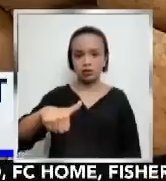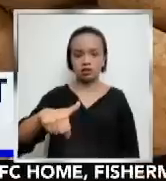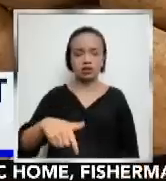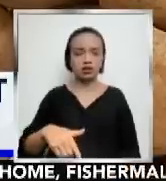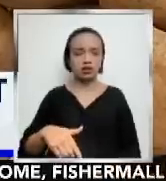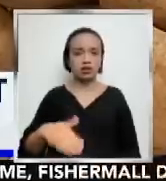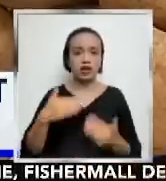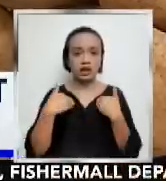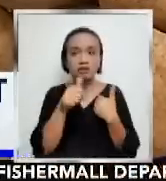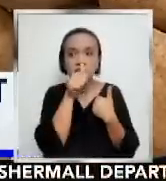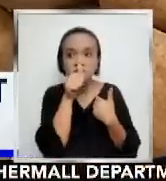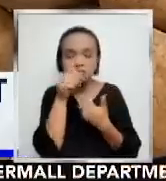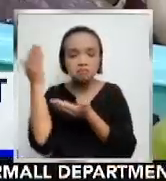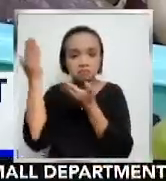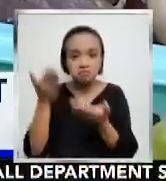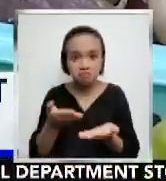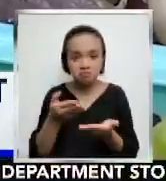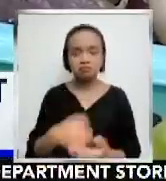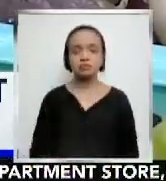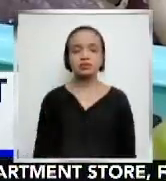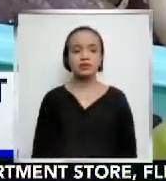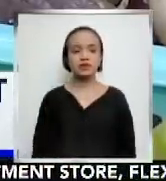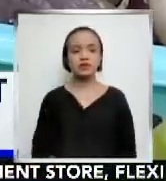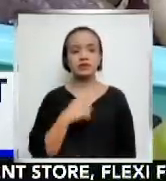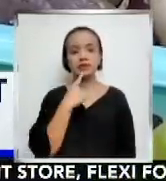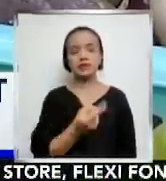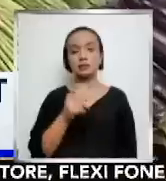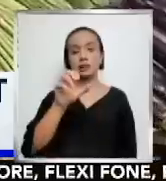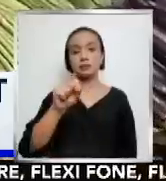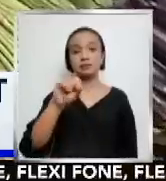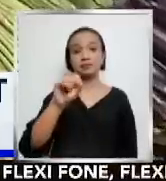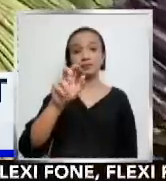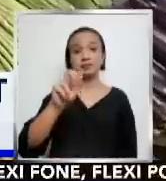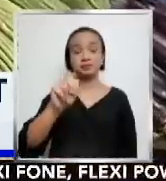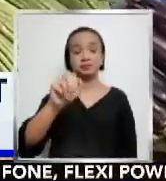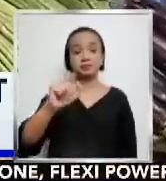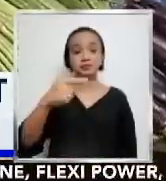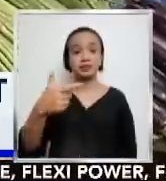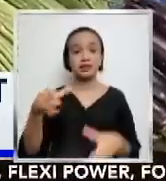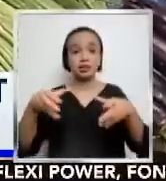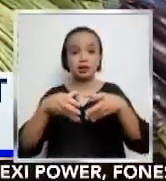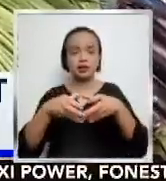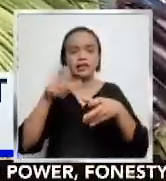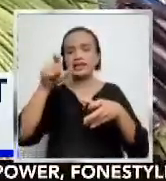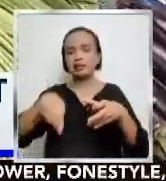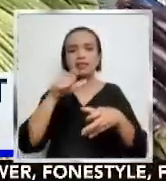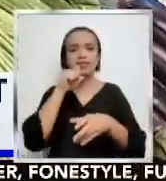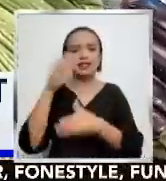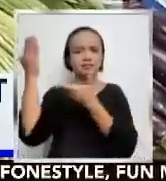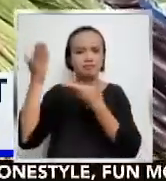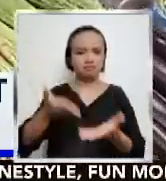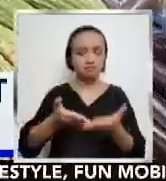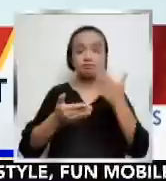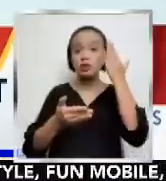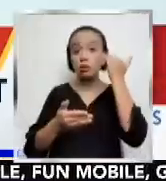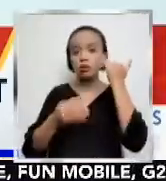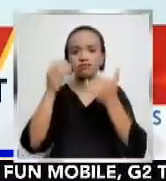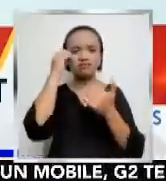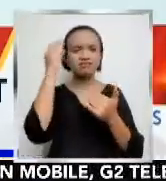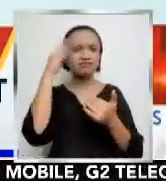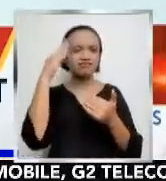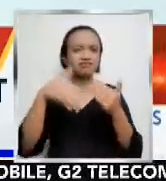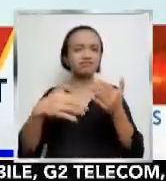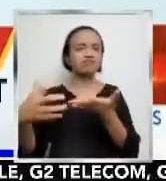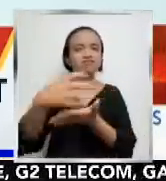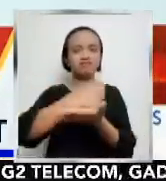smuggled. Ayon din sa Samang Industriya ng Agrikultura o SINAG, hindi na dapat mag-import dahil anihan na ng sibuyas sa Enero.